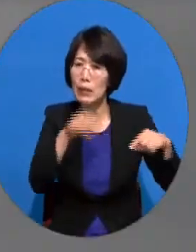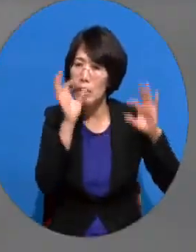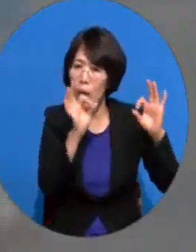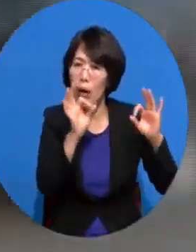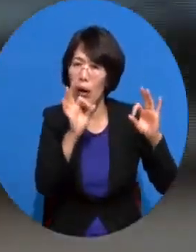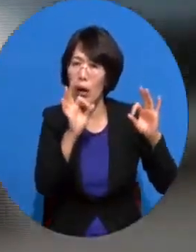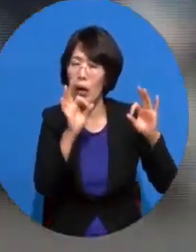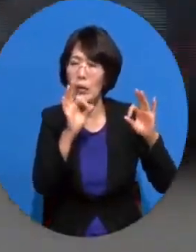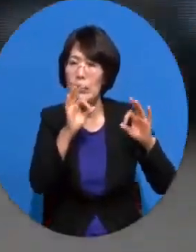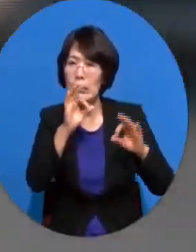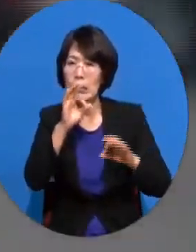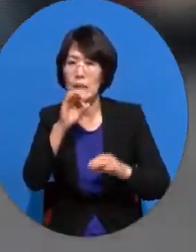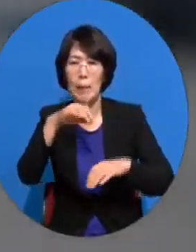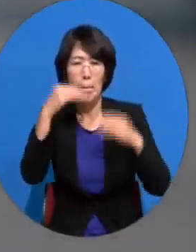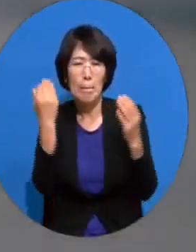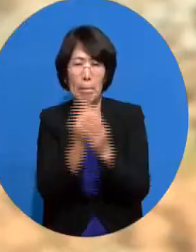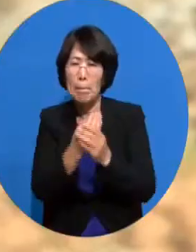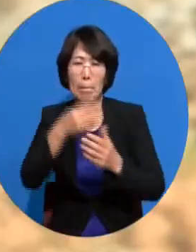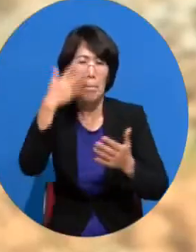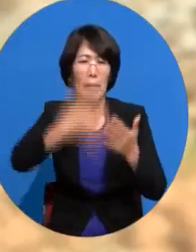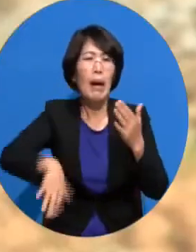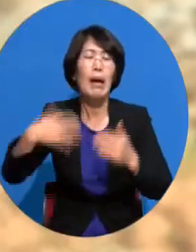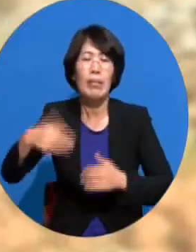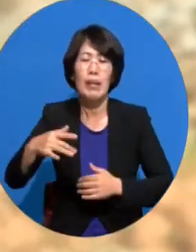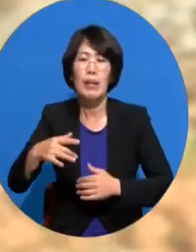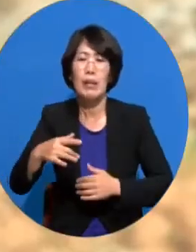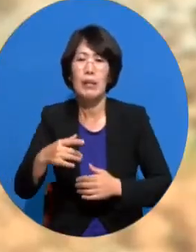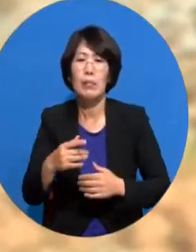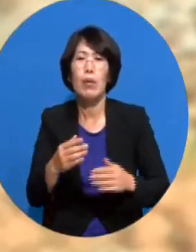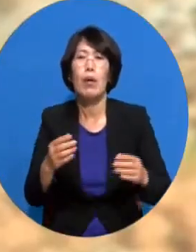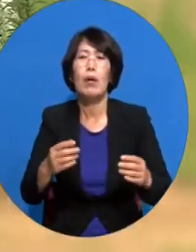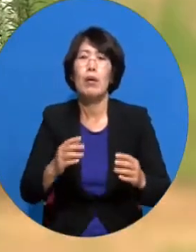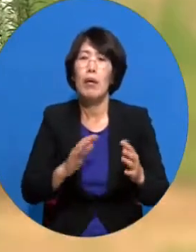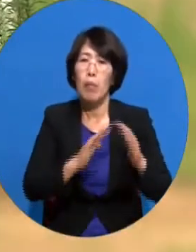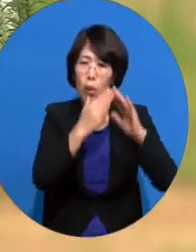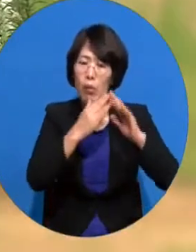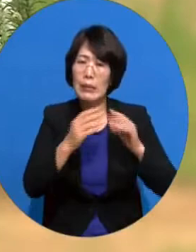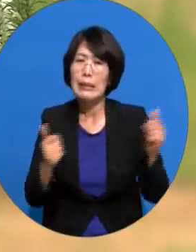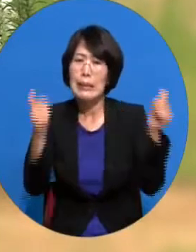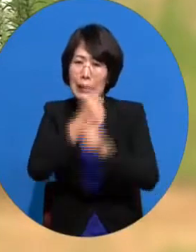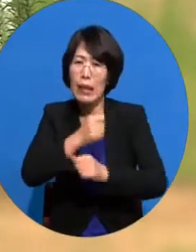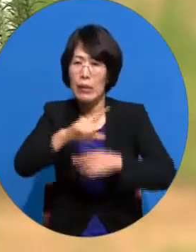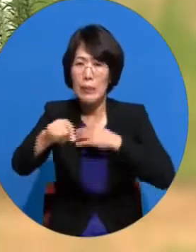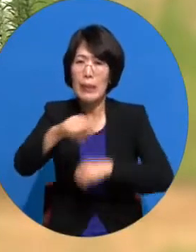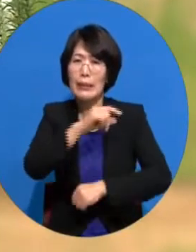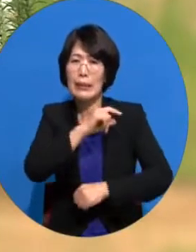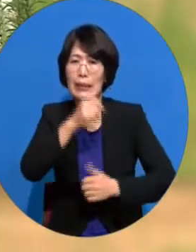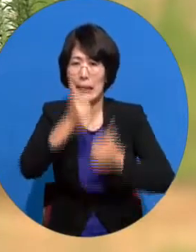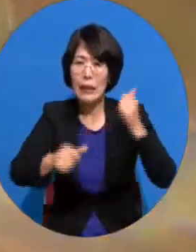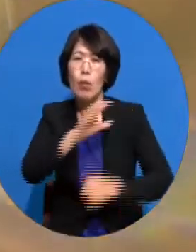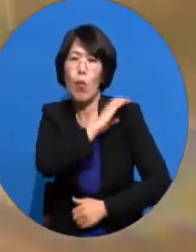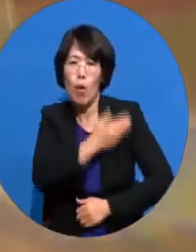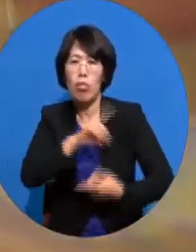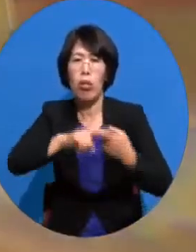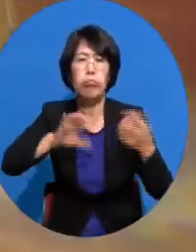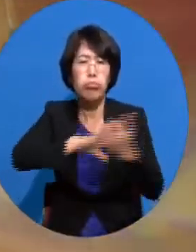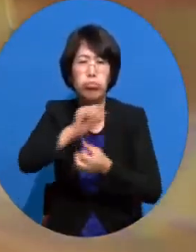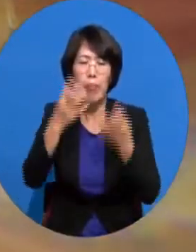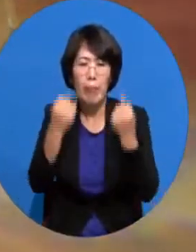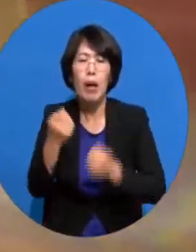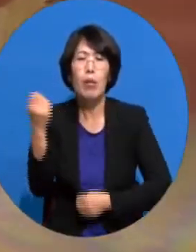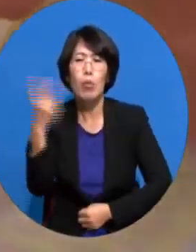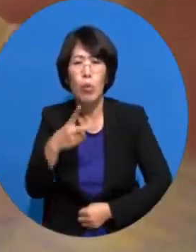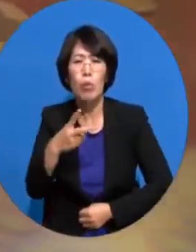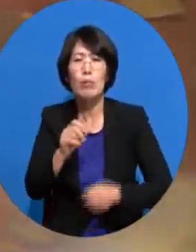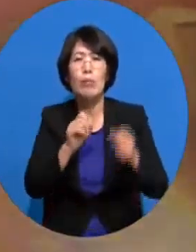여전히 정상궤도에 오르지 못하고 있습니다. 공사, 인사 등 자치단체 권한에 놓고 불협화음이 끊이지 않고 거기에는